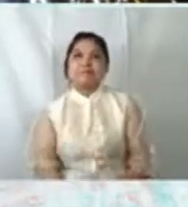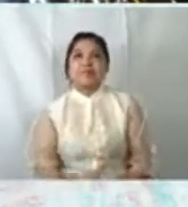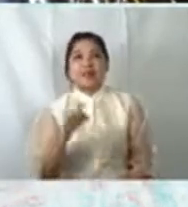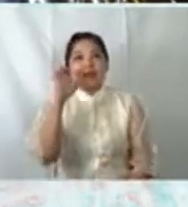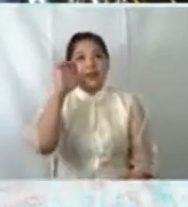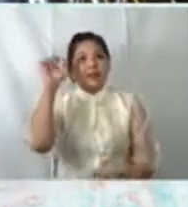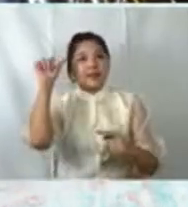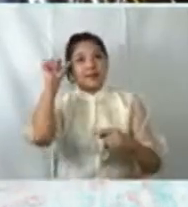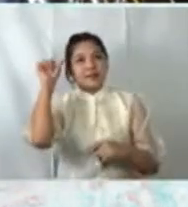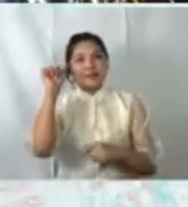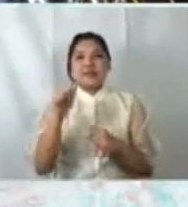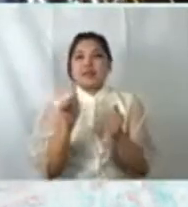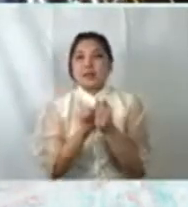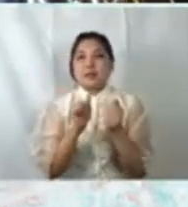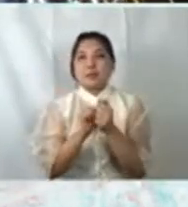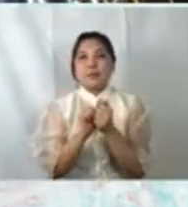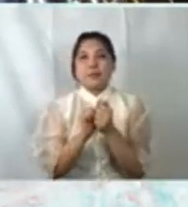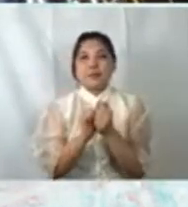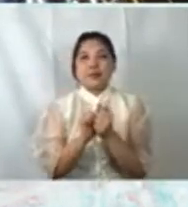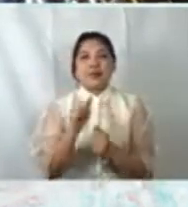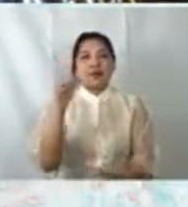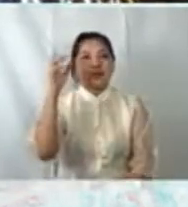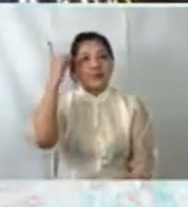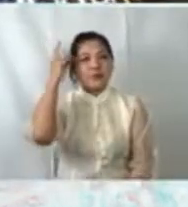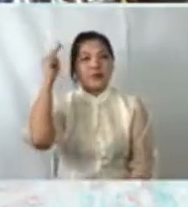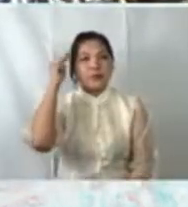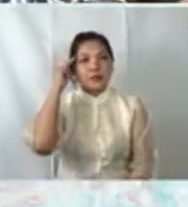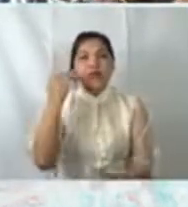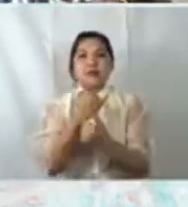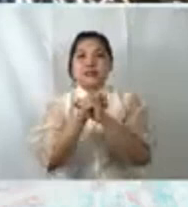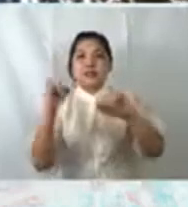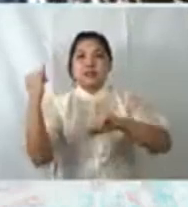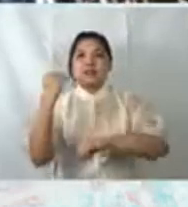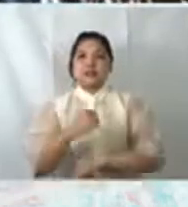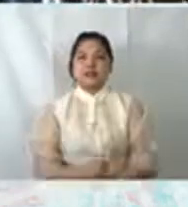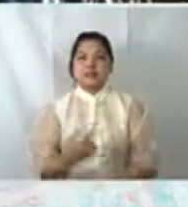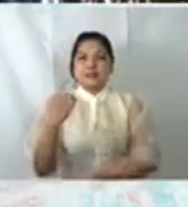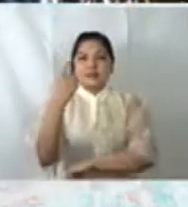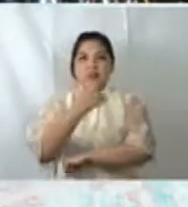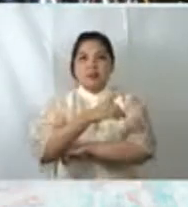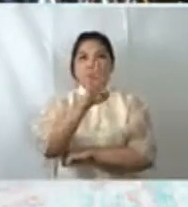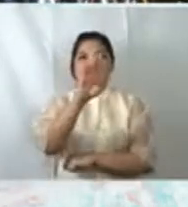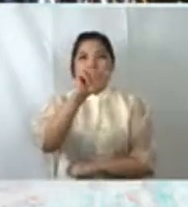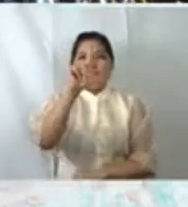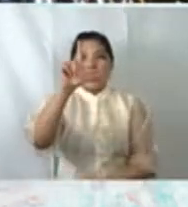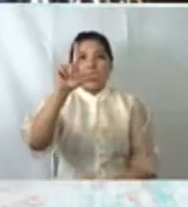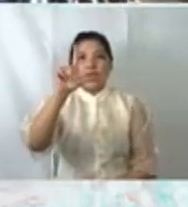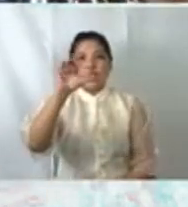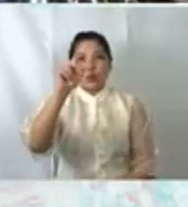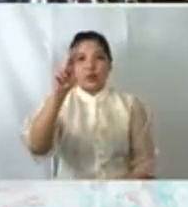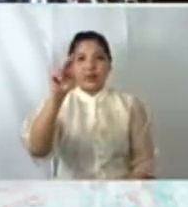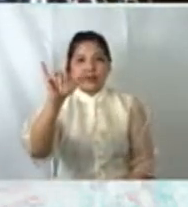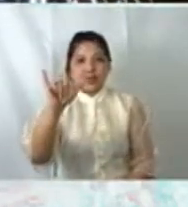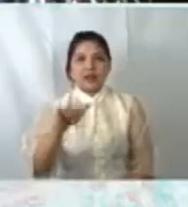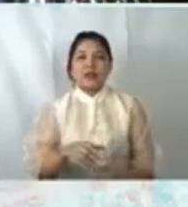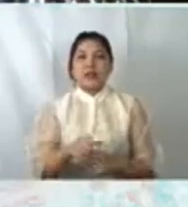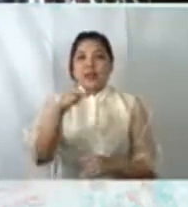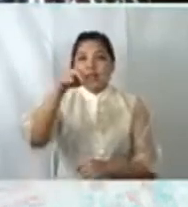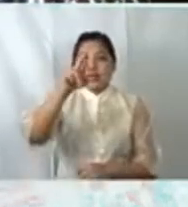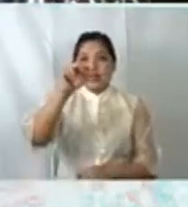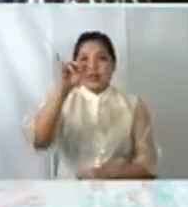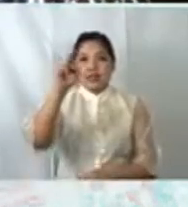Aguinaldo kasama si Pangulong Macapagal sa tinatawag na Independence Balcony. No? At ito sa Quirino Grandstand naman,